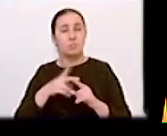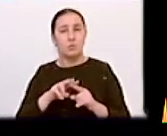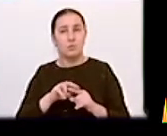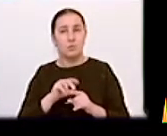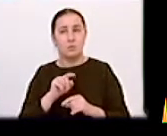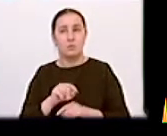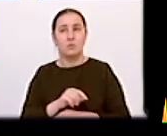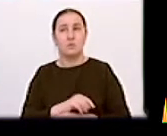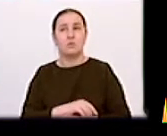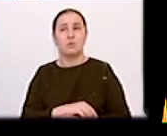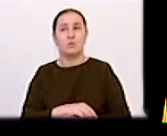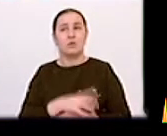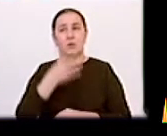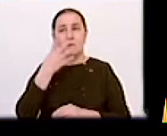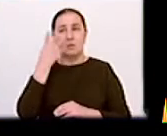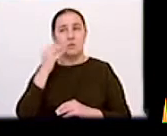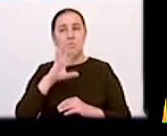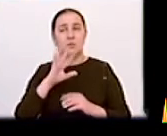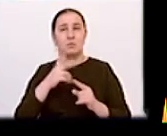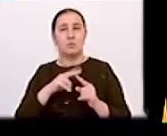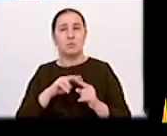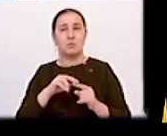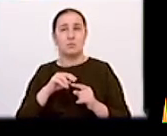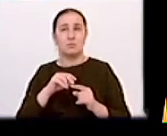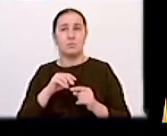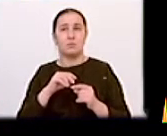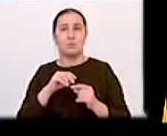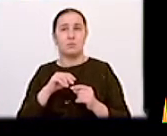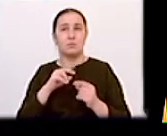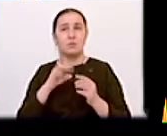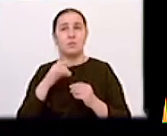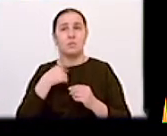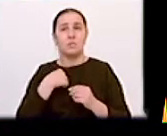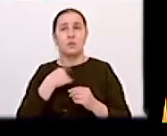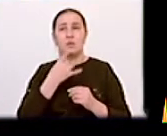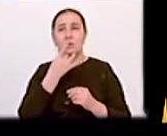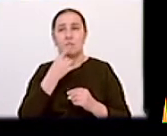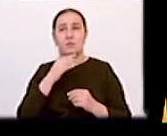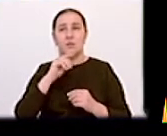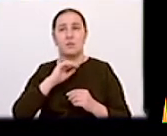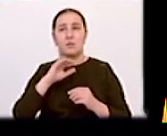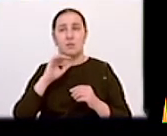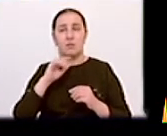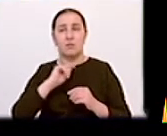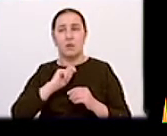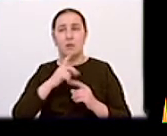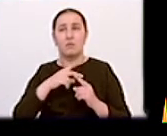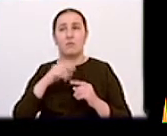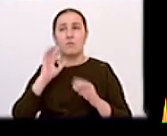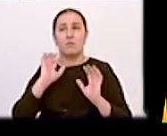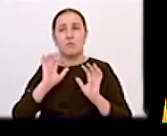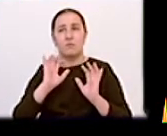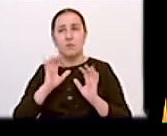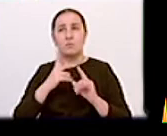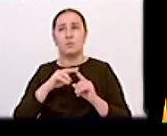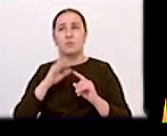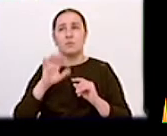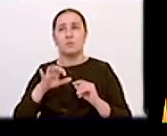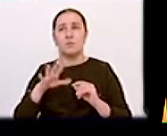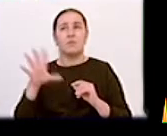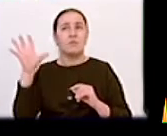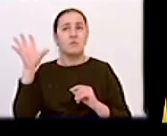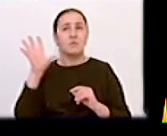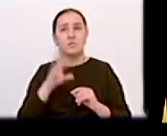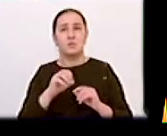баскетбол. Не забыли союз «и» при перечислении. Мне нравятся теннис, футбол, волейбол, баскетбол.